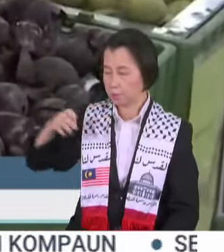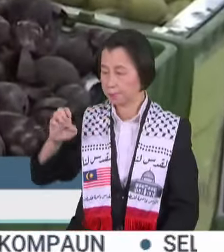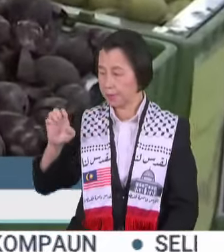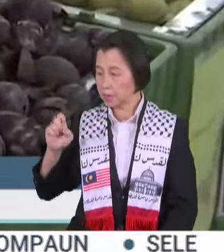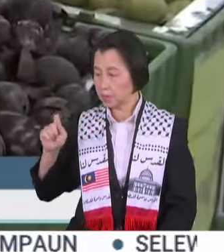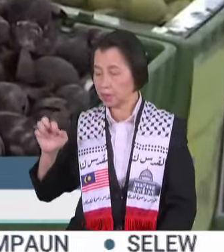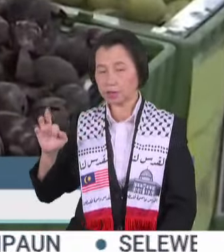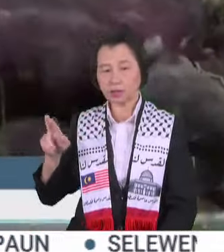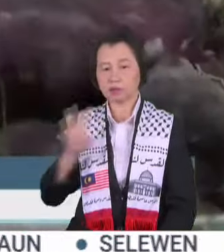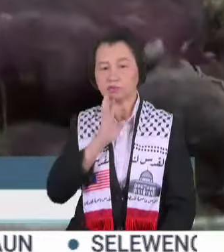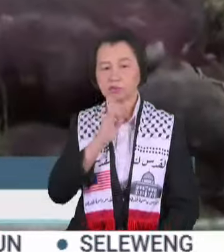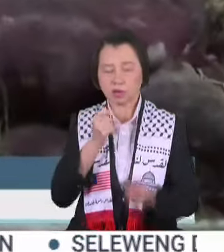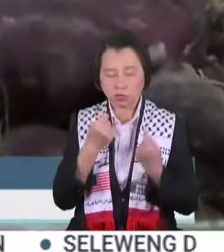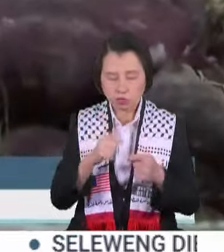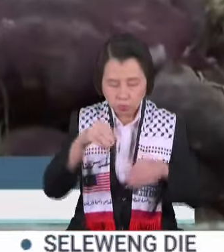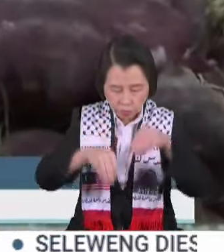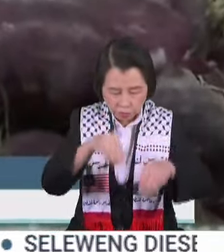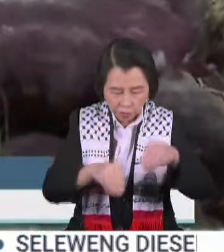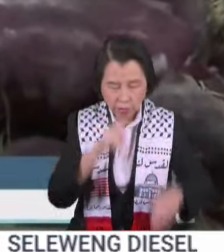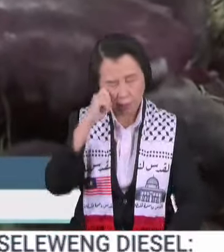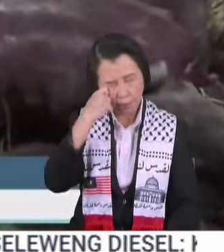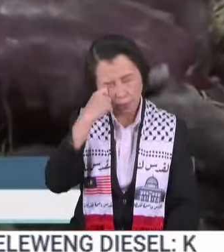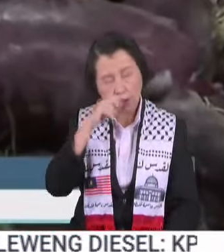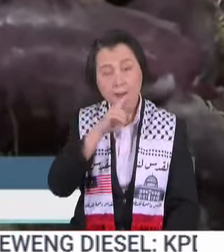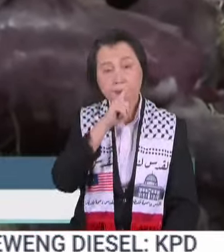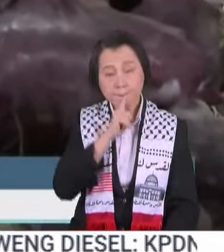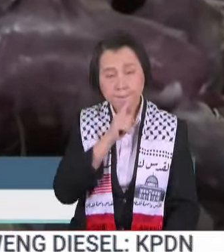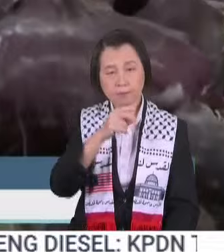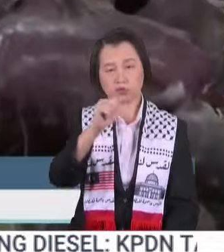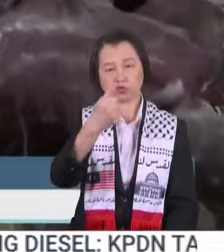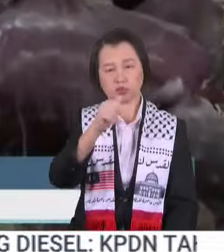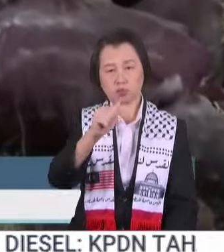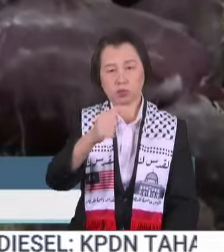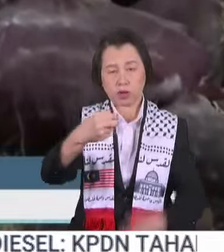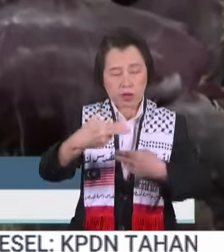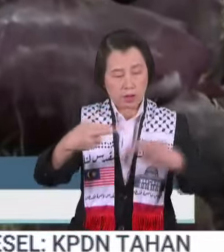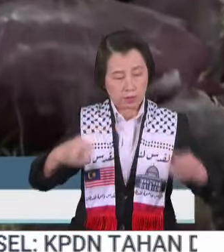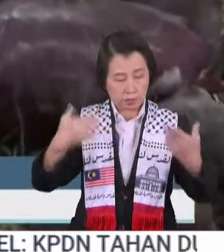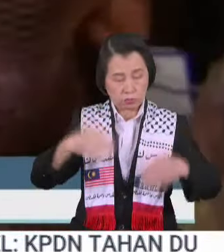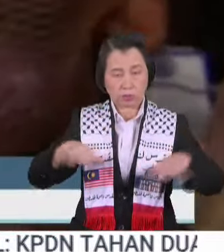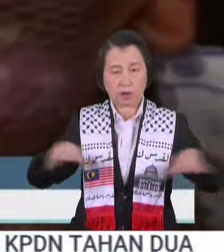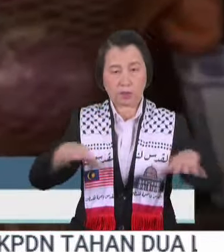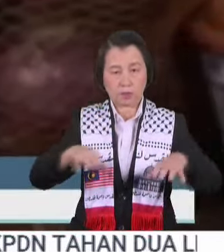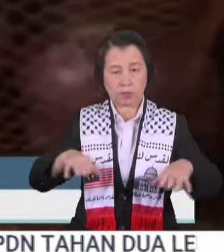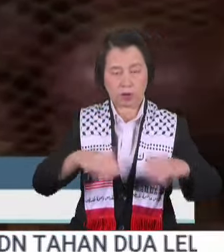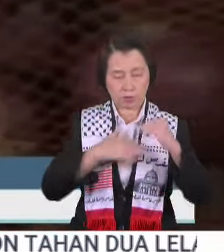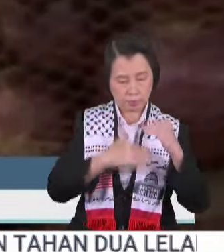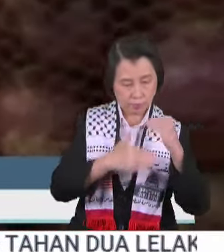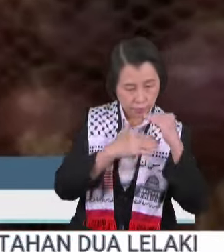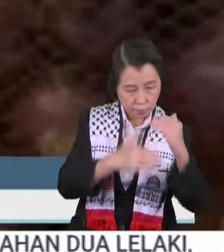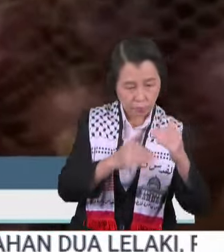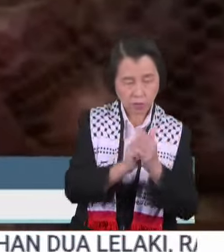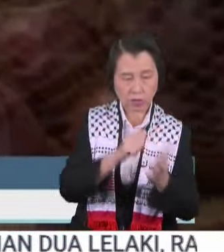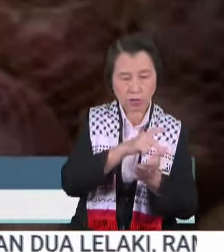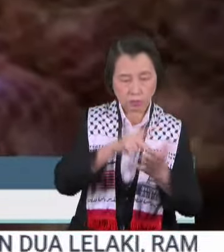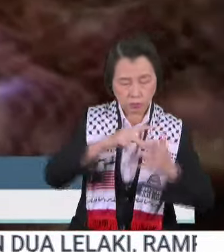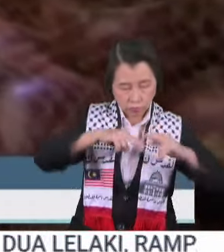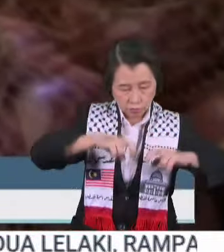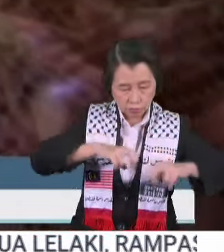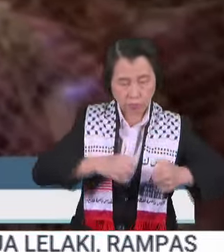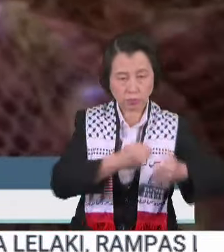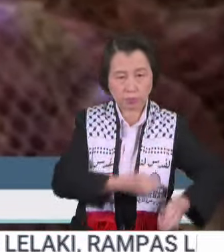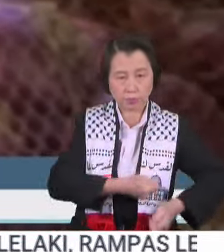setakat ini, plot percubaan tanaman bawang merah seluas 2 hektar telah dilaksana secara berperingkat di Pusat Penyelidikan